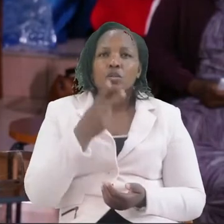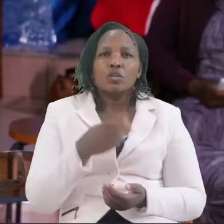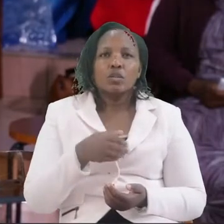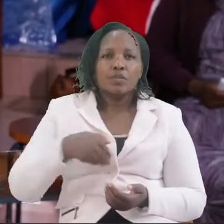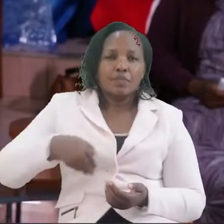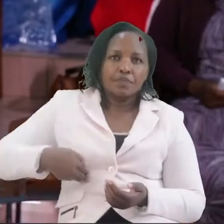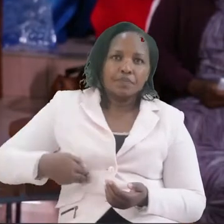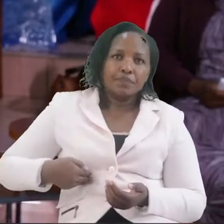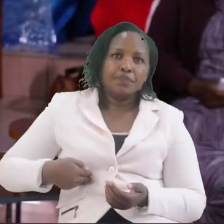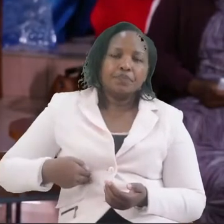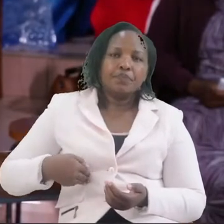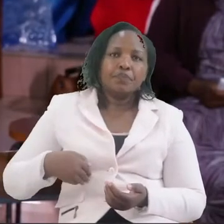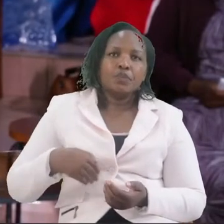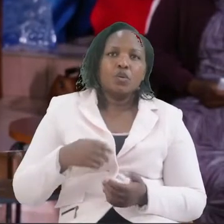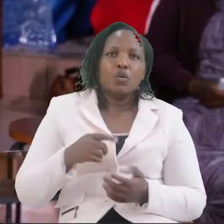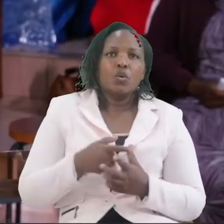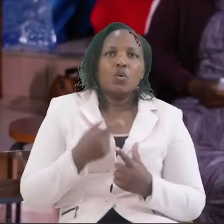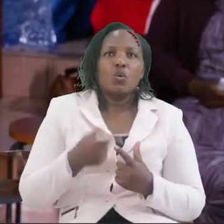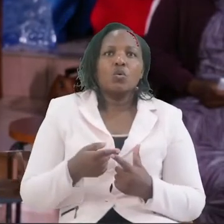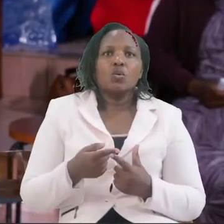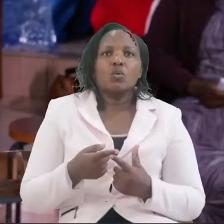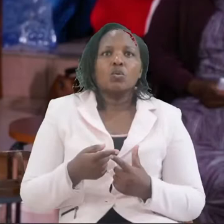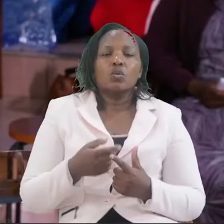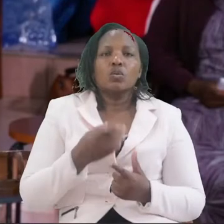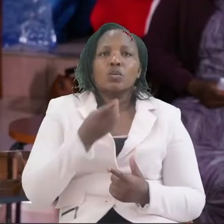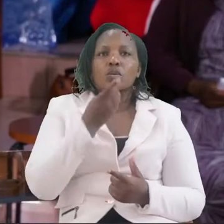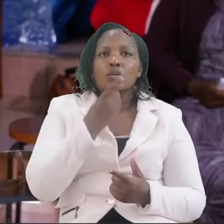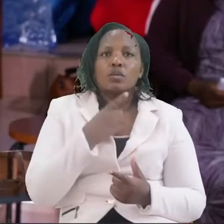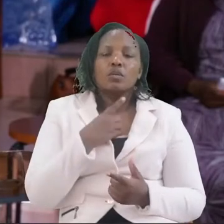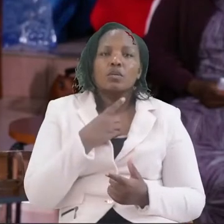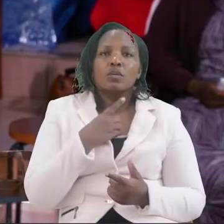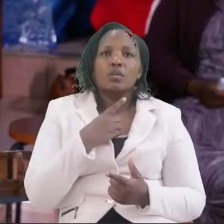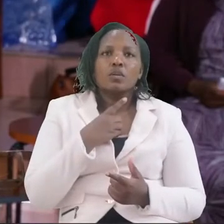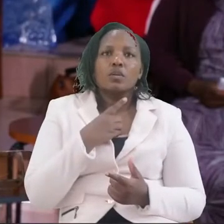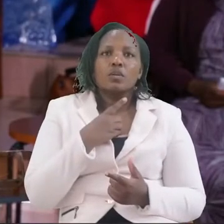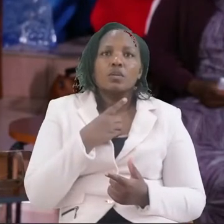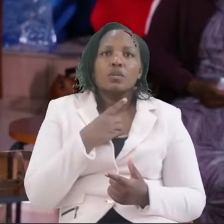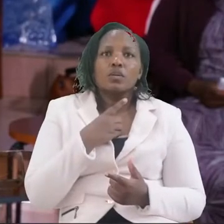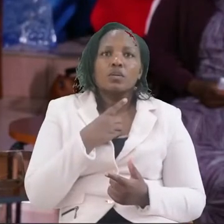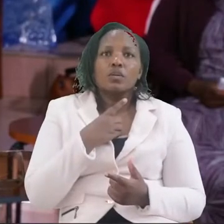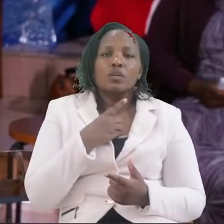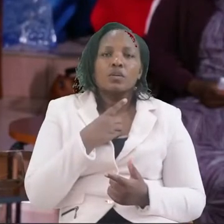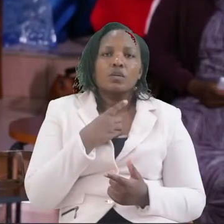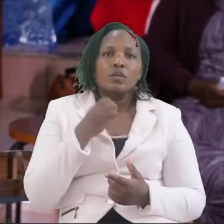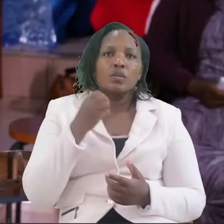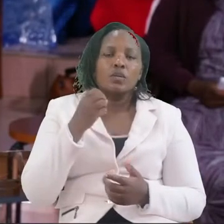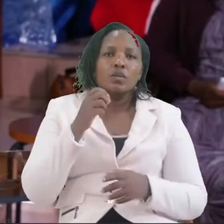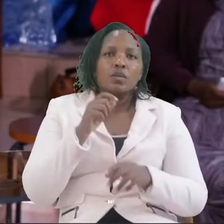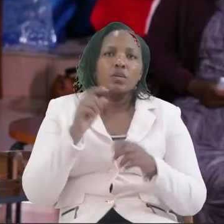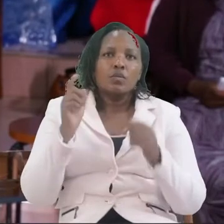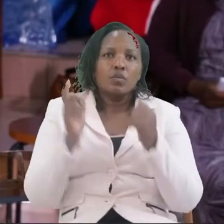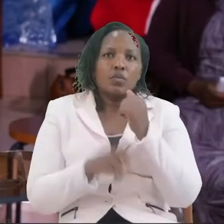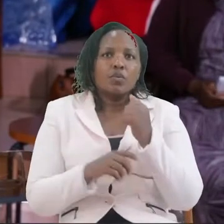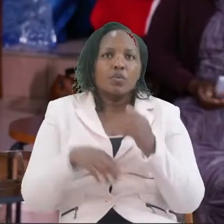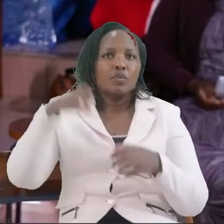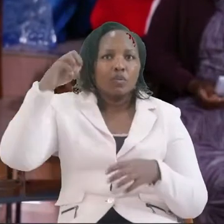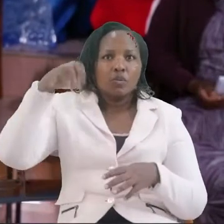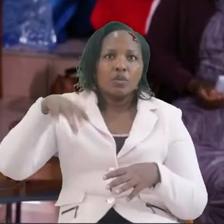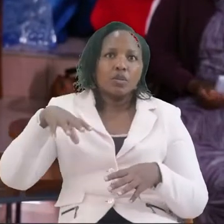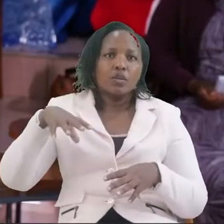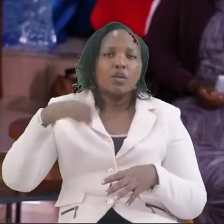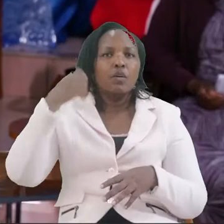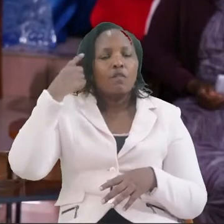Hawataona njaa wala hawataona kiu. Hari haitawapiga wala jua,